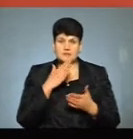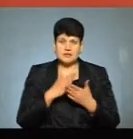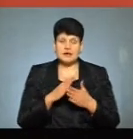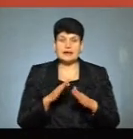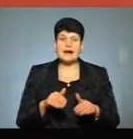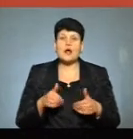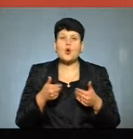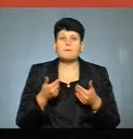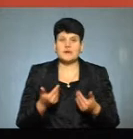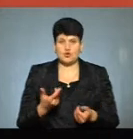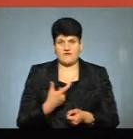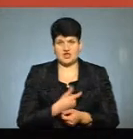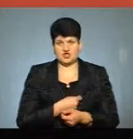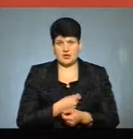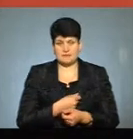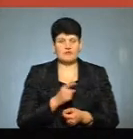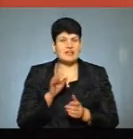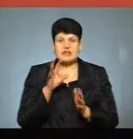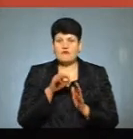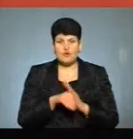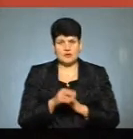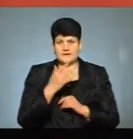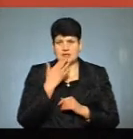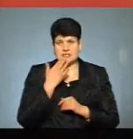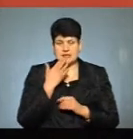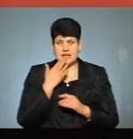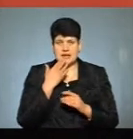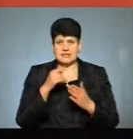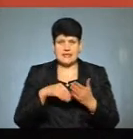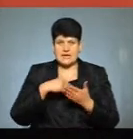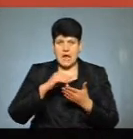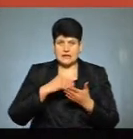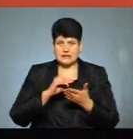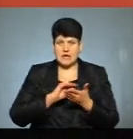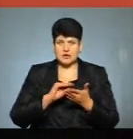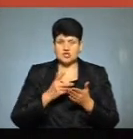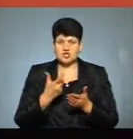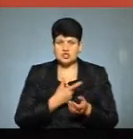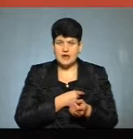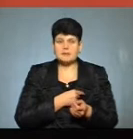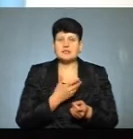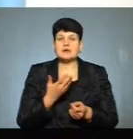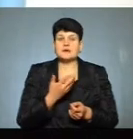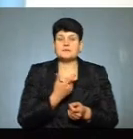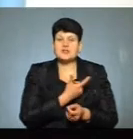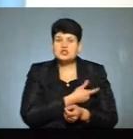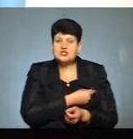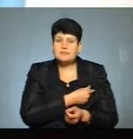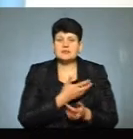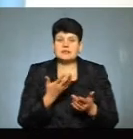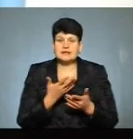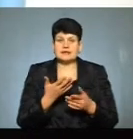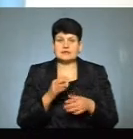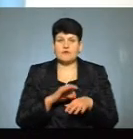рекомендованих щеплень. Вона не входить в національний календар щеплення, в той календар, вакцина для яких